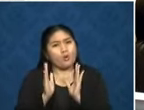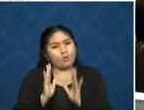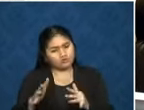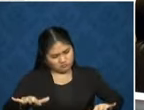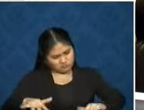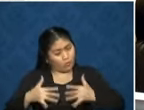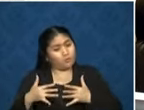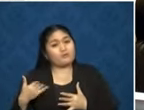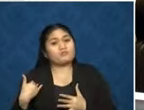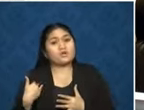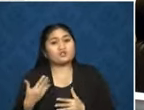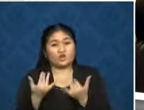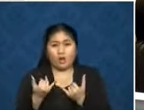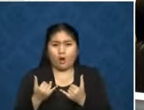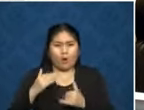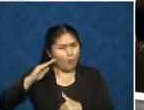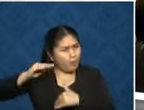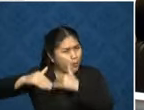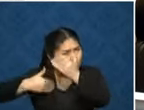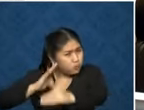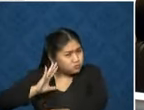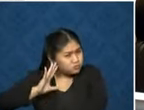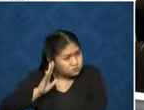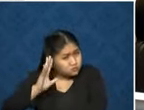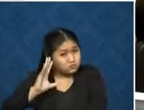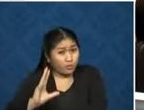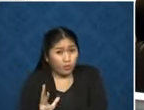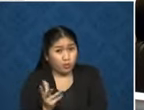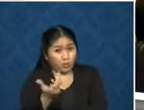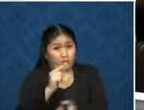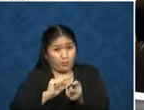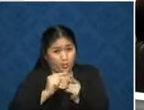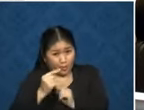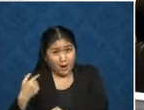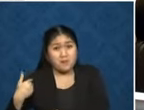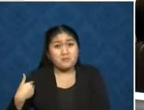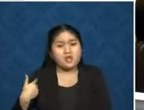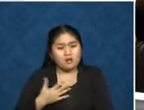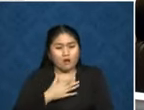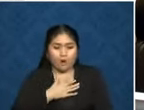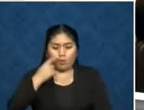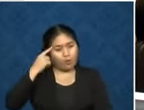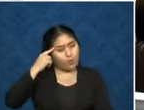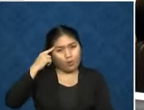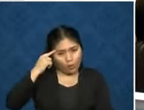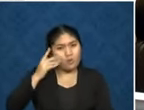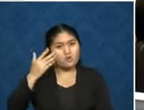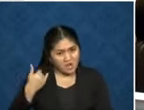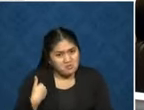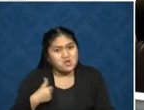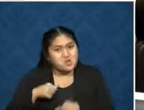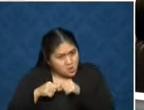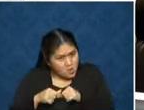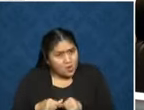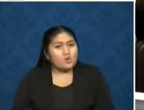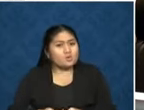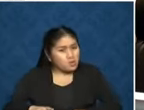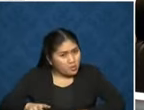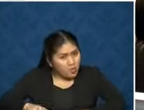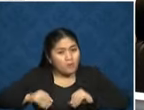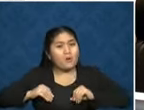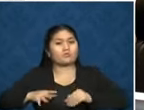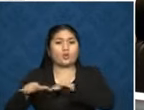ติบโตของปัญญาประดิษฐ์ได้รุกคืบเข้ามาในชีวิตประจำวันของพวกเราและพวกเราไม่สามารถปฏิเสธมันได้อีกต่อไปแต่ว่าความ